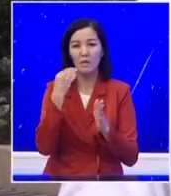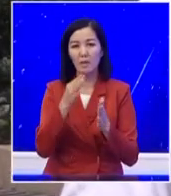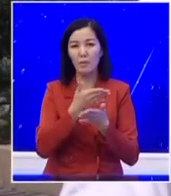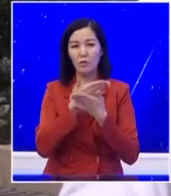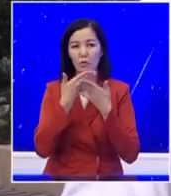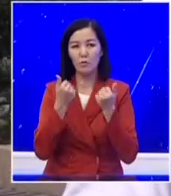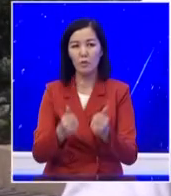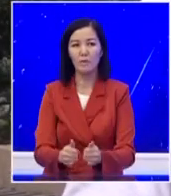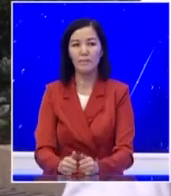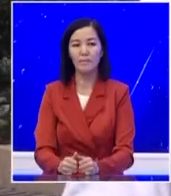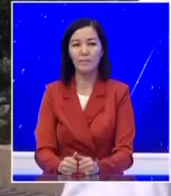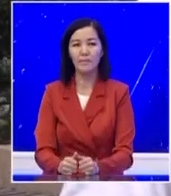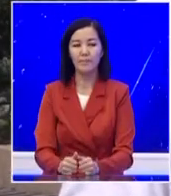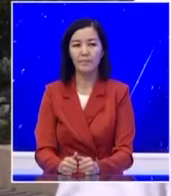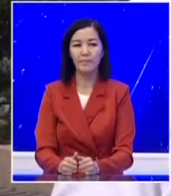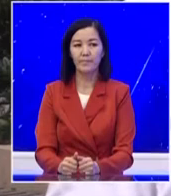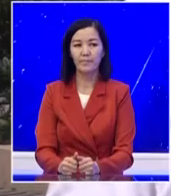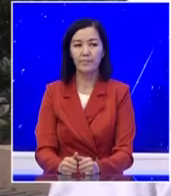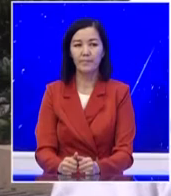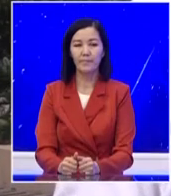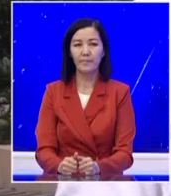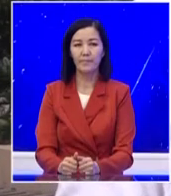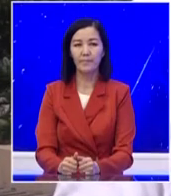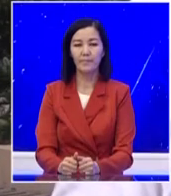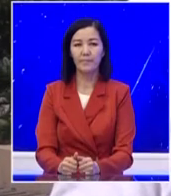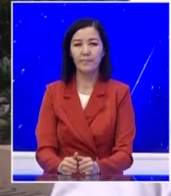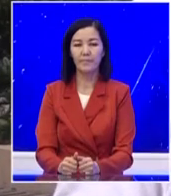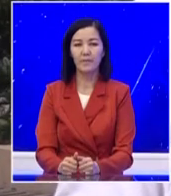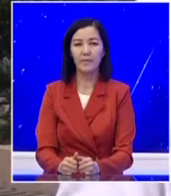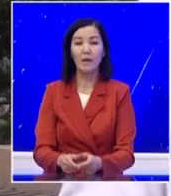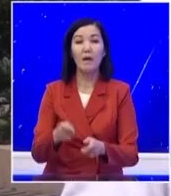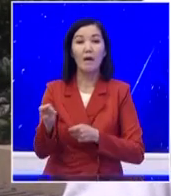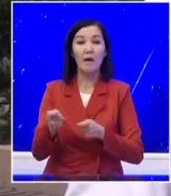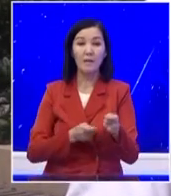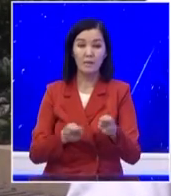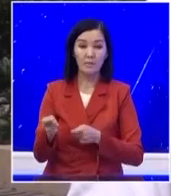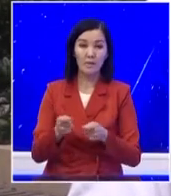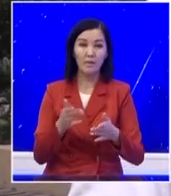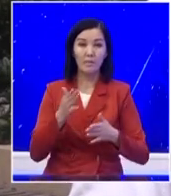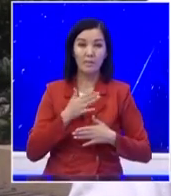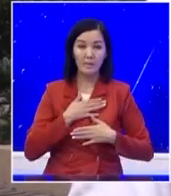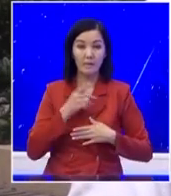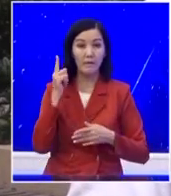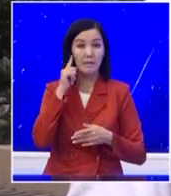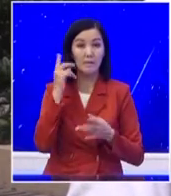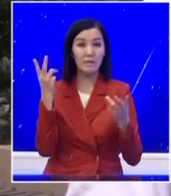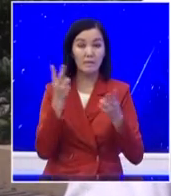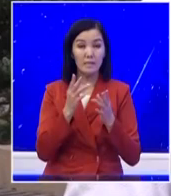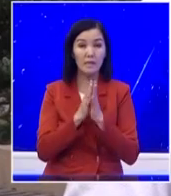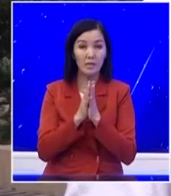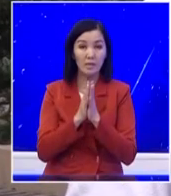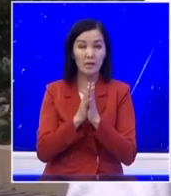Уважаемые местное управление, акимат, услышьте нас. Әкімдіктегілер, бізді естіңіздерші.